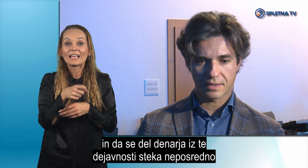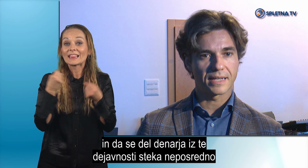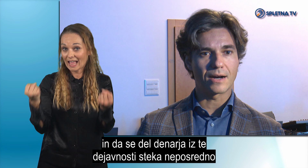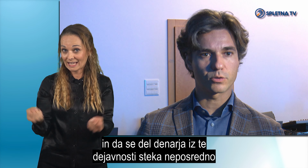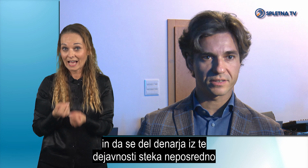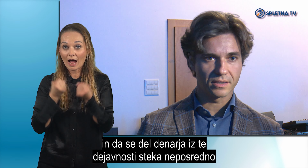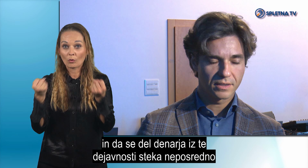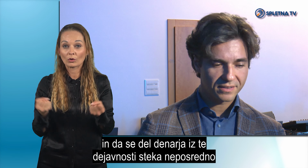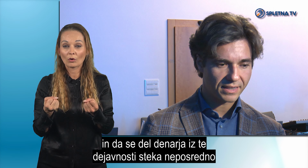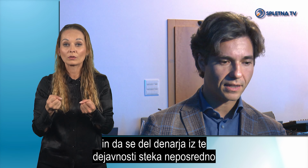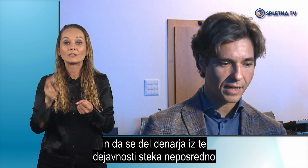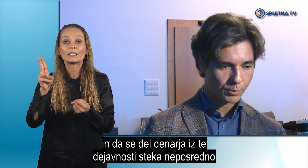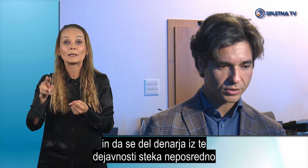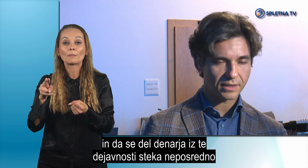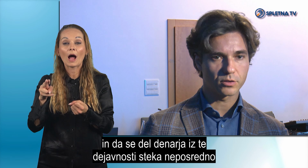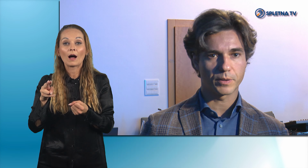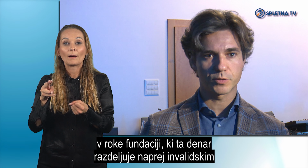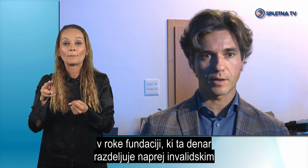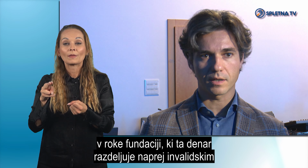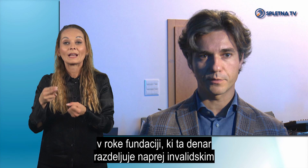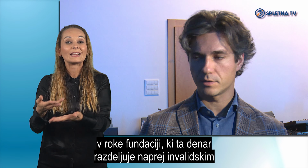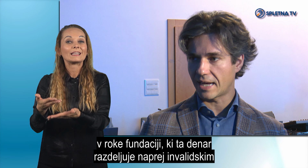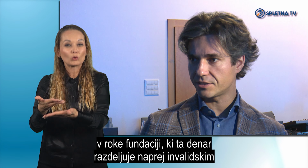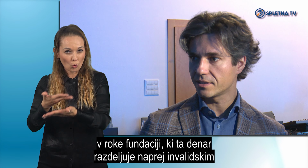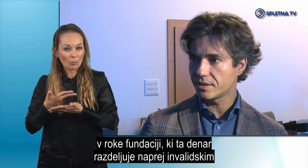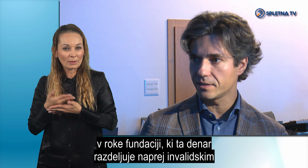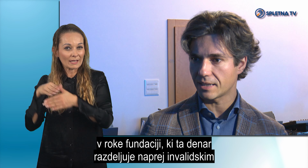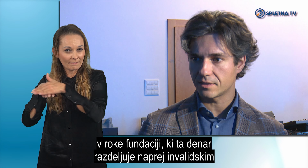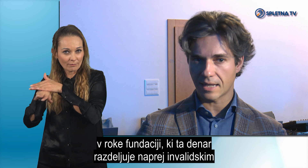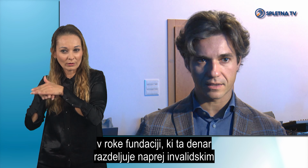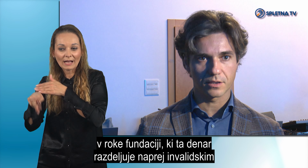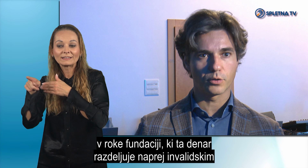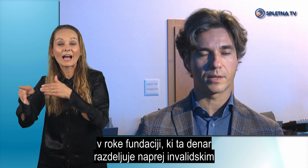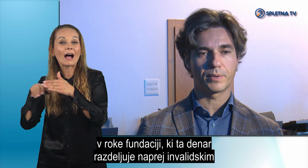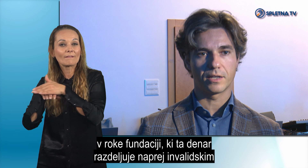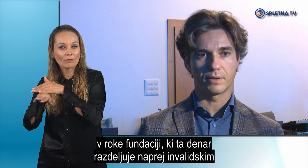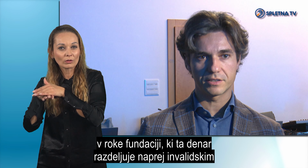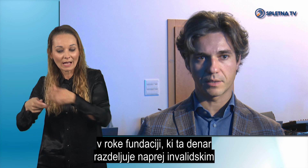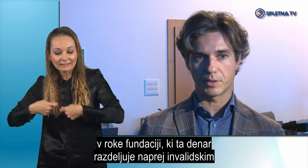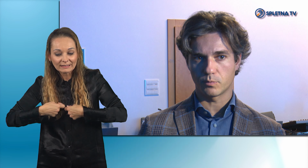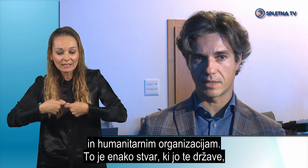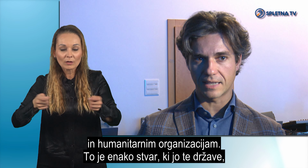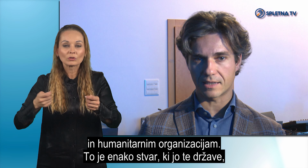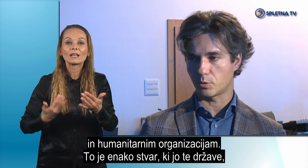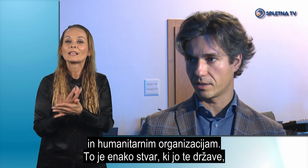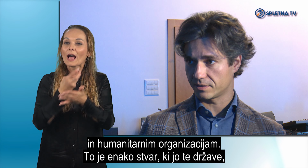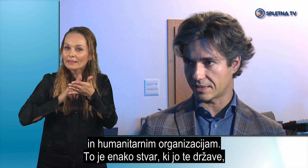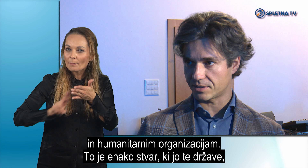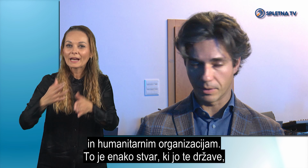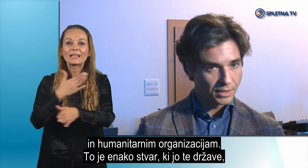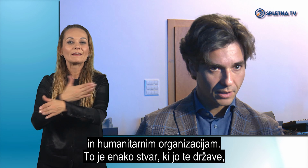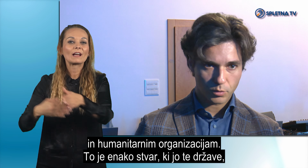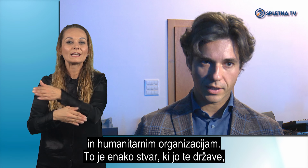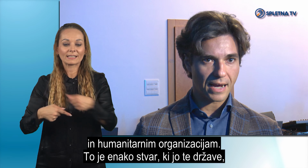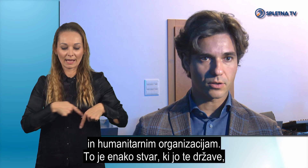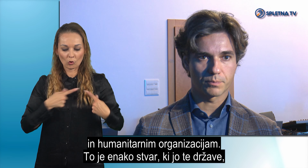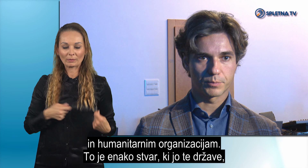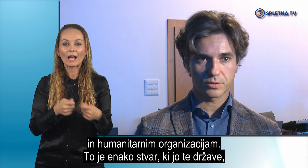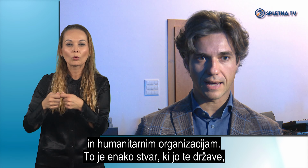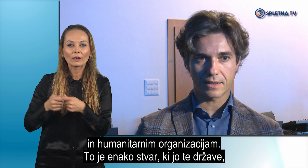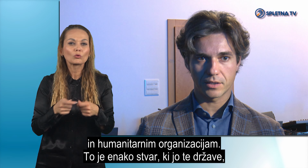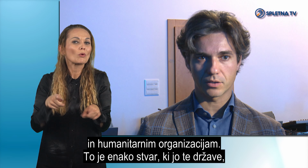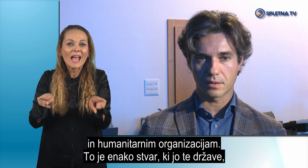iz te dejavnosti steka neposredno pač v roke fundacije, ki ta denar razdeljuje naprej invalidskim in humanitarnim organizacijam. To je